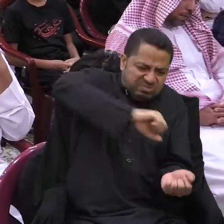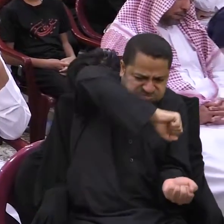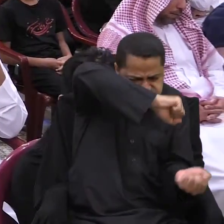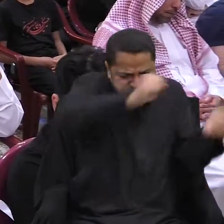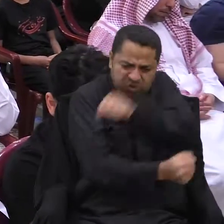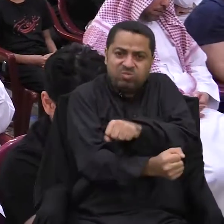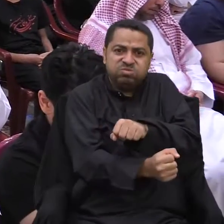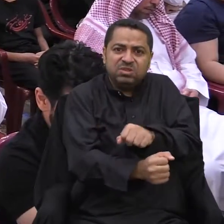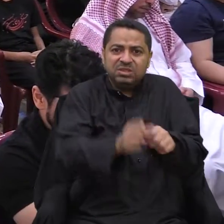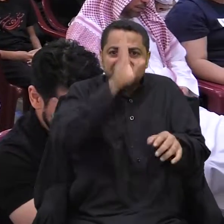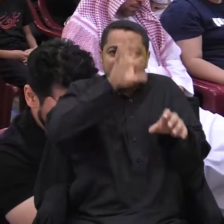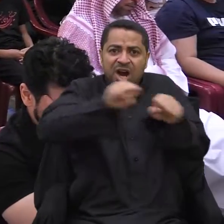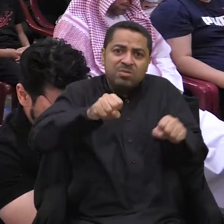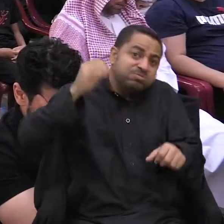وجهه